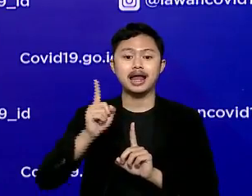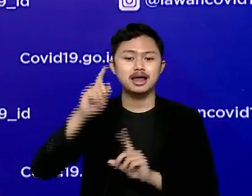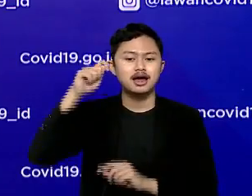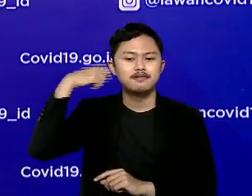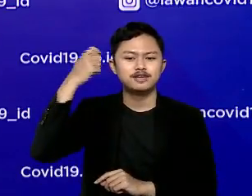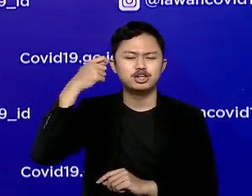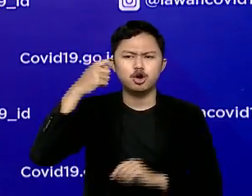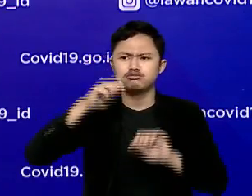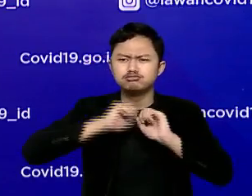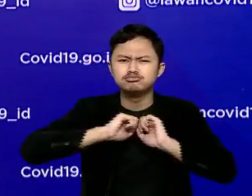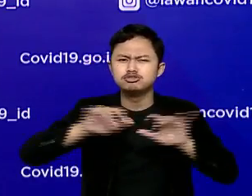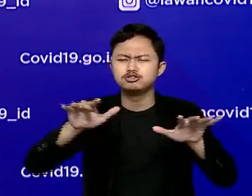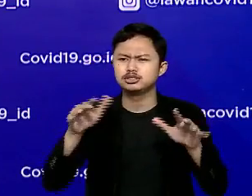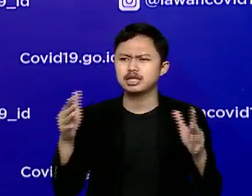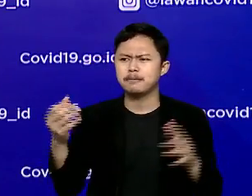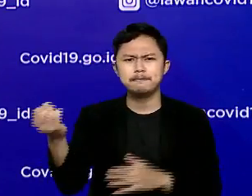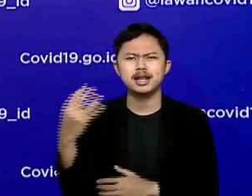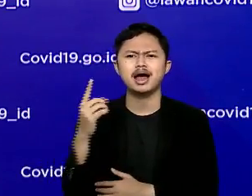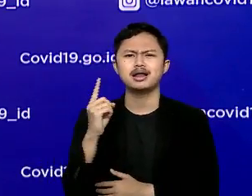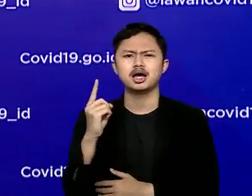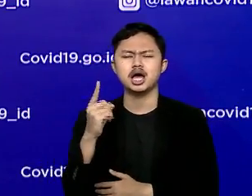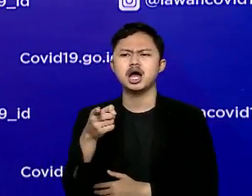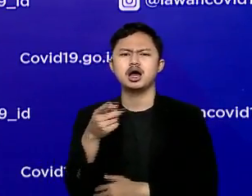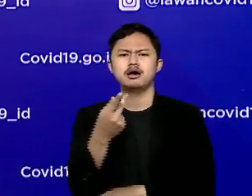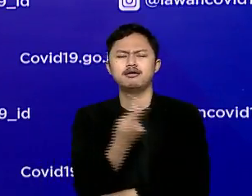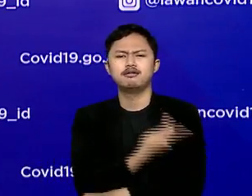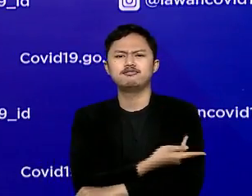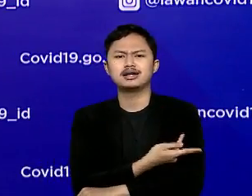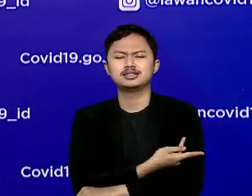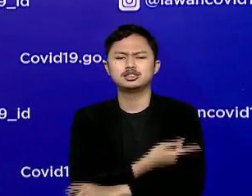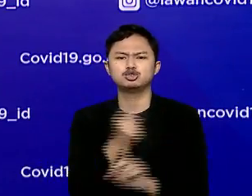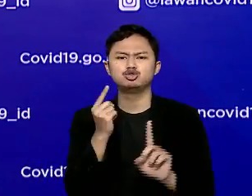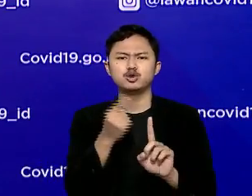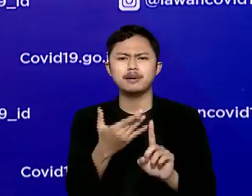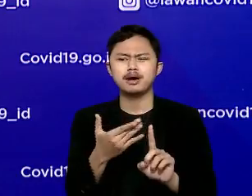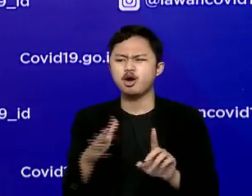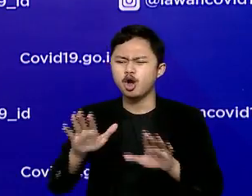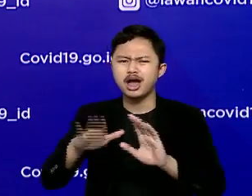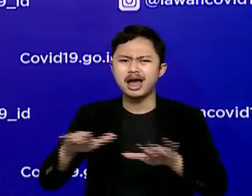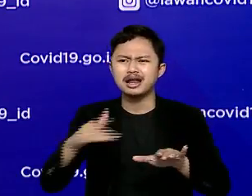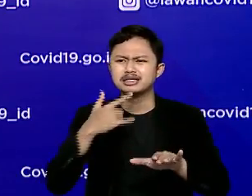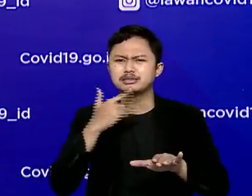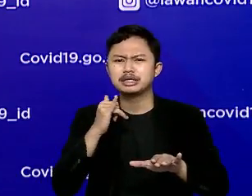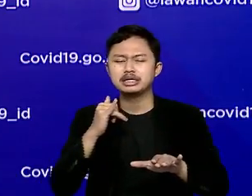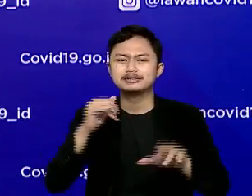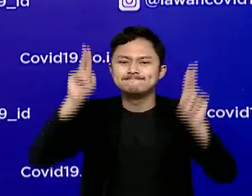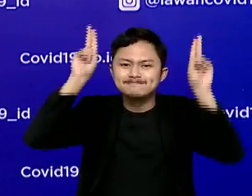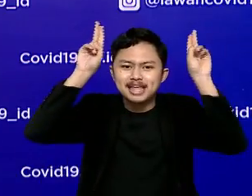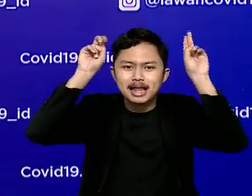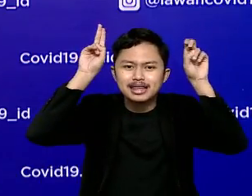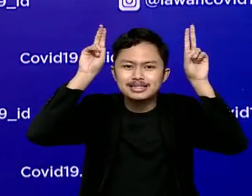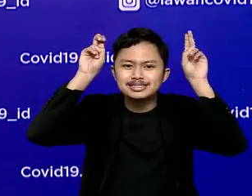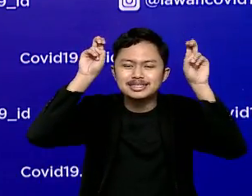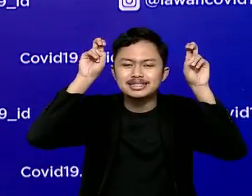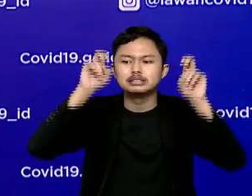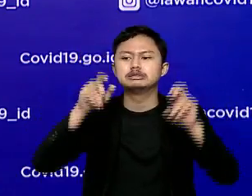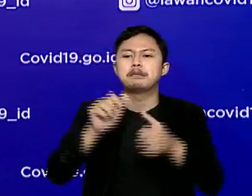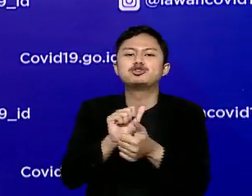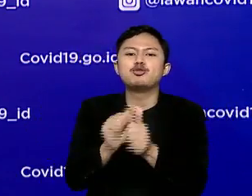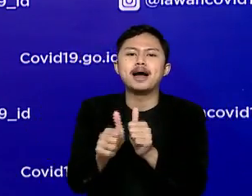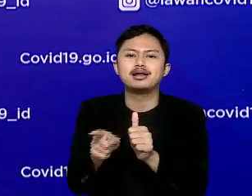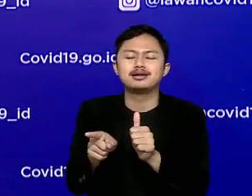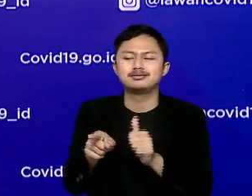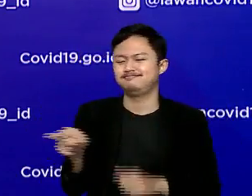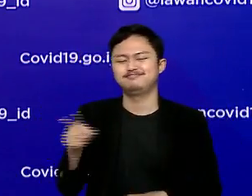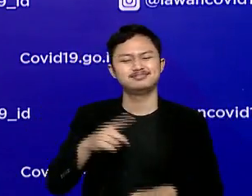video yang beredar yang menyatakan vaksinasi menjadikan anak-anak sebagai kelinci percobaan adalah hoax